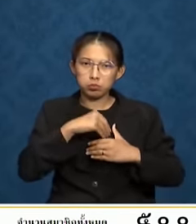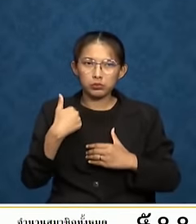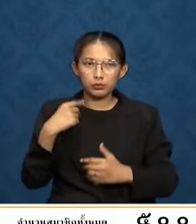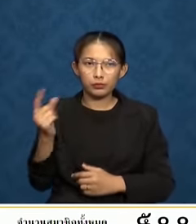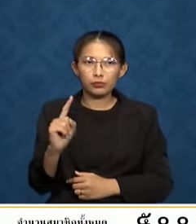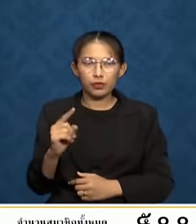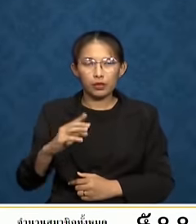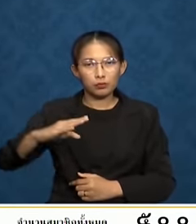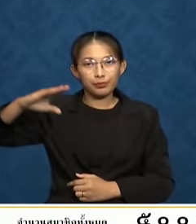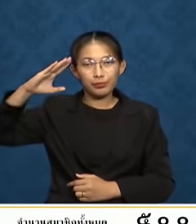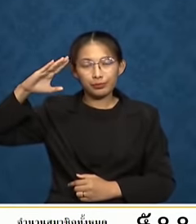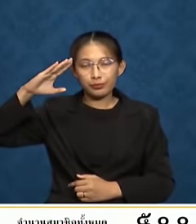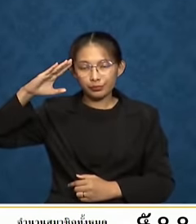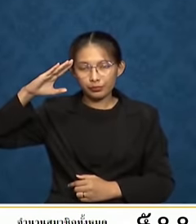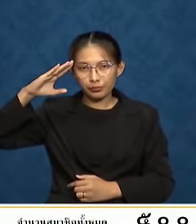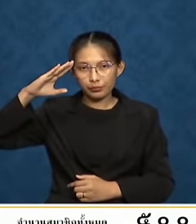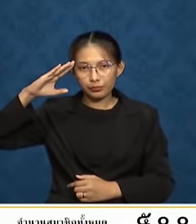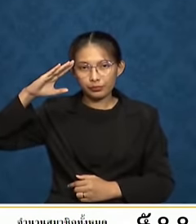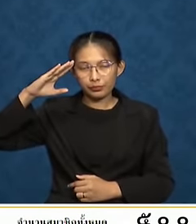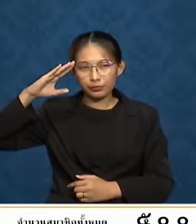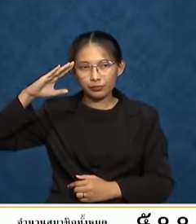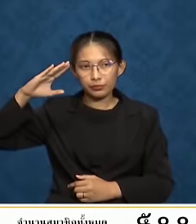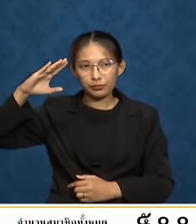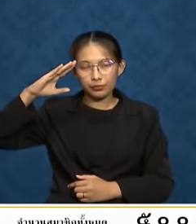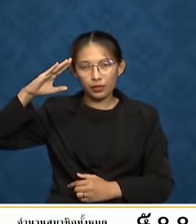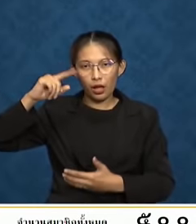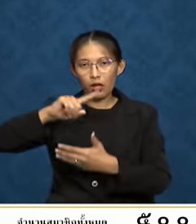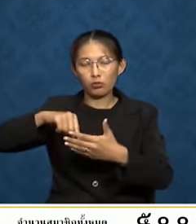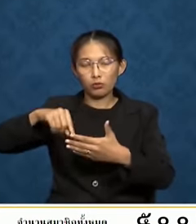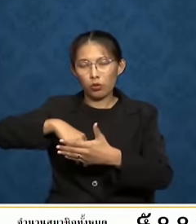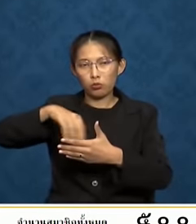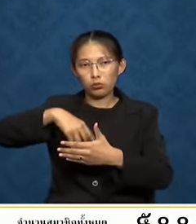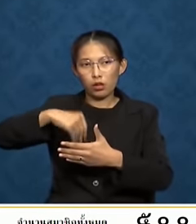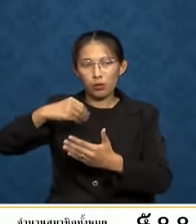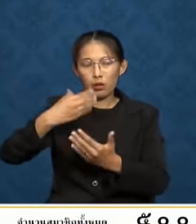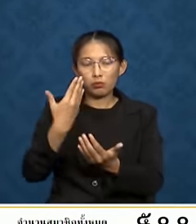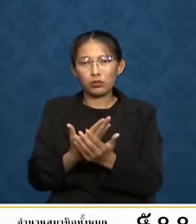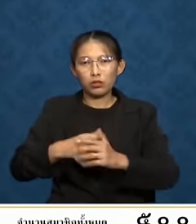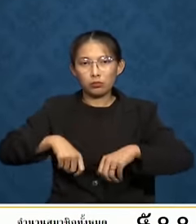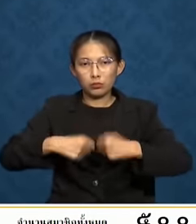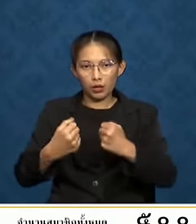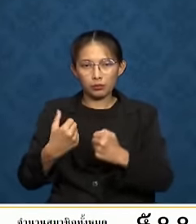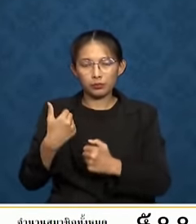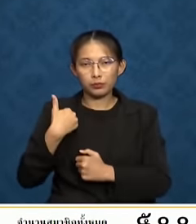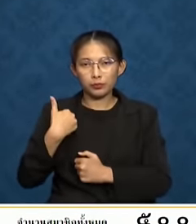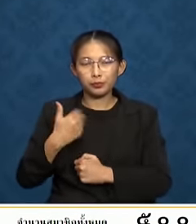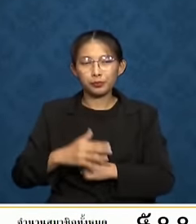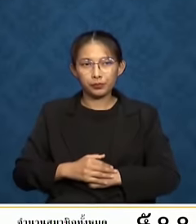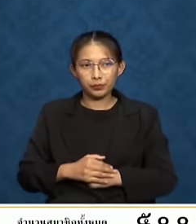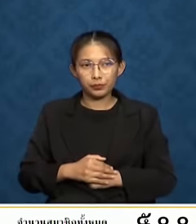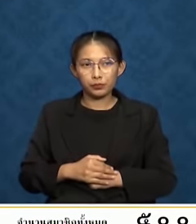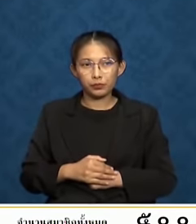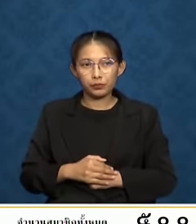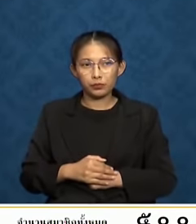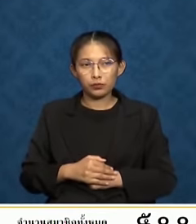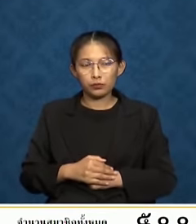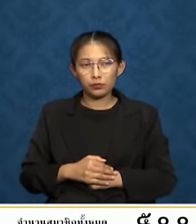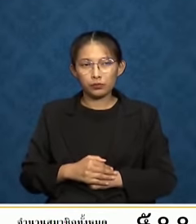พลทหารคือทหารเกณฑ์เรานี่แหละเรื่องหักเงินเนี่ยท่านฮะอัน